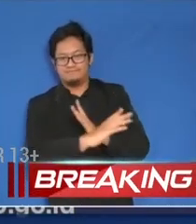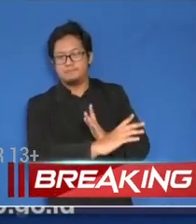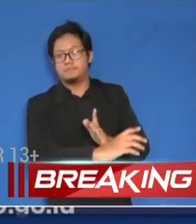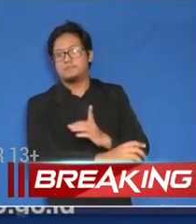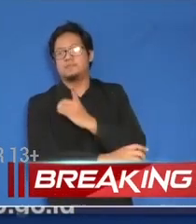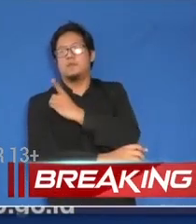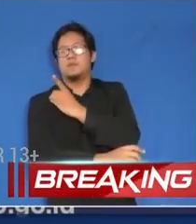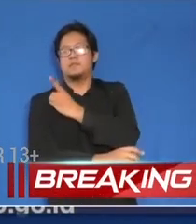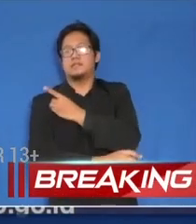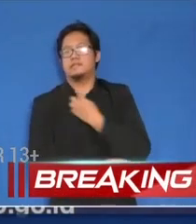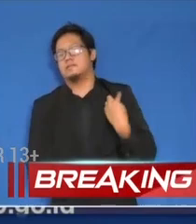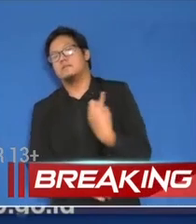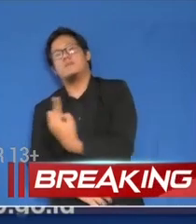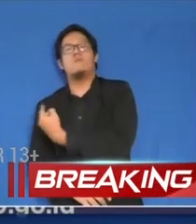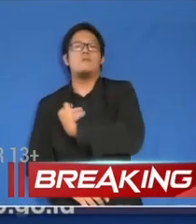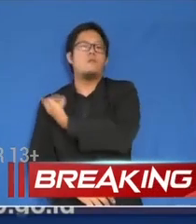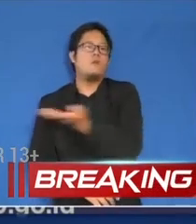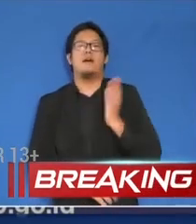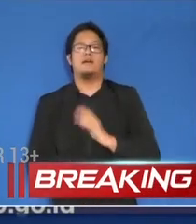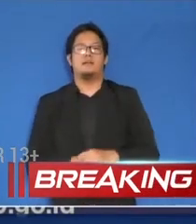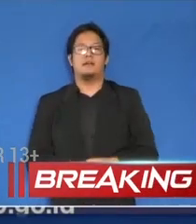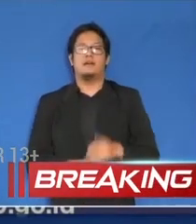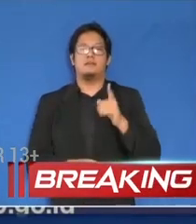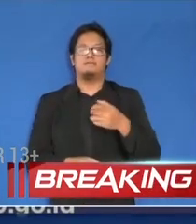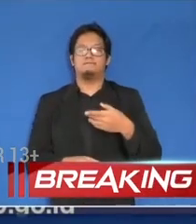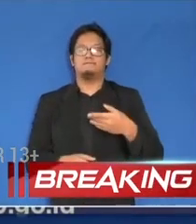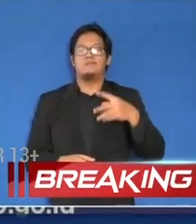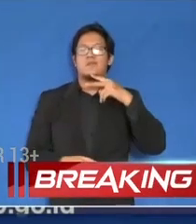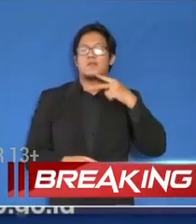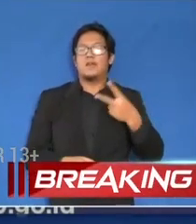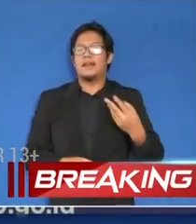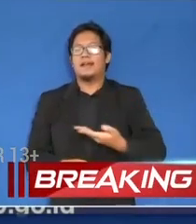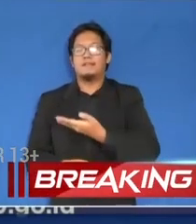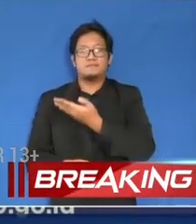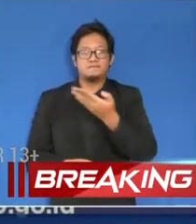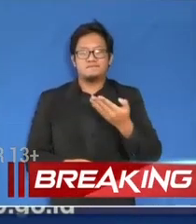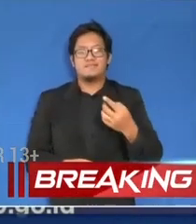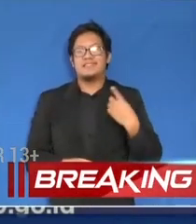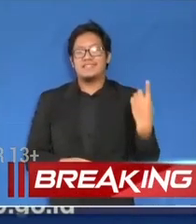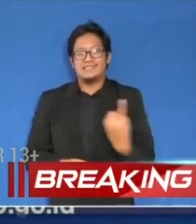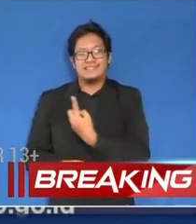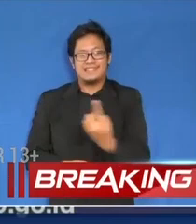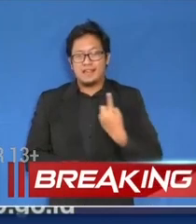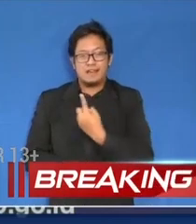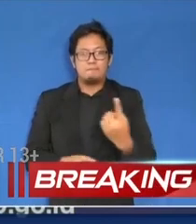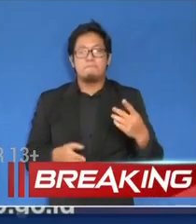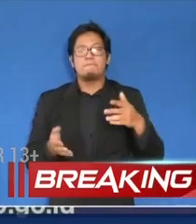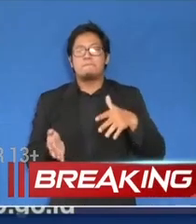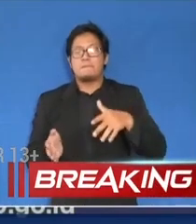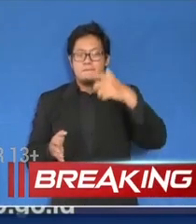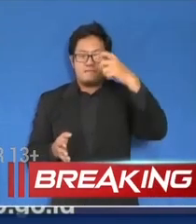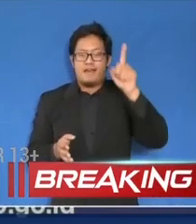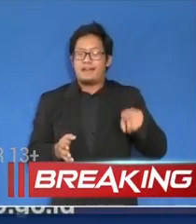al-mayyitu haqqullah. Mari kita terima sahabat kita, saudara kita. Mereka itu berjuang untuk kita semuanya. Pasti mereka itu